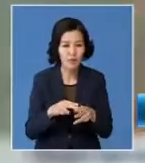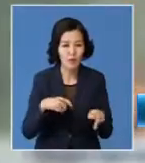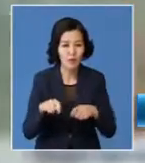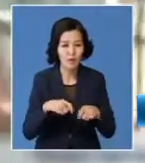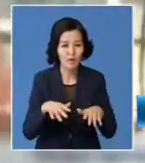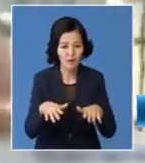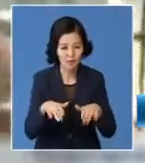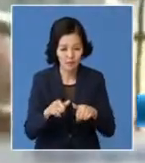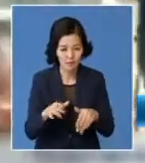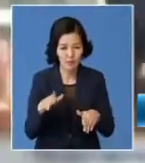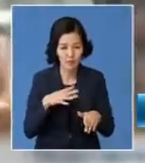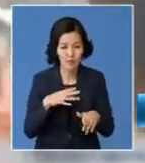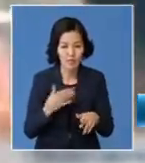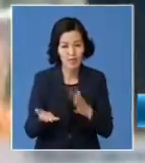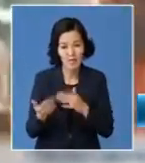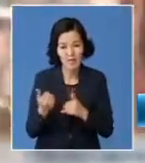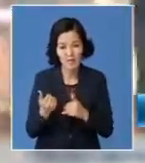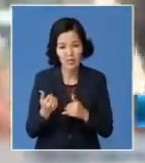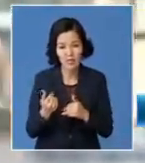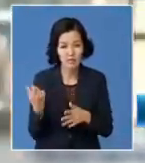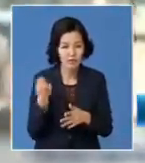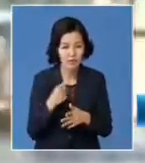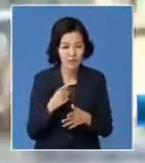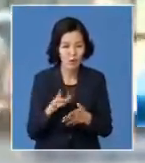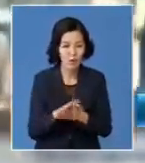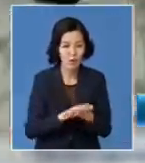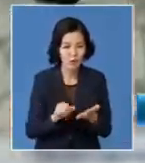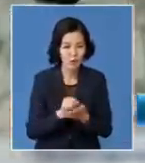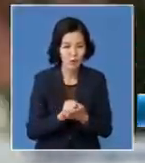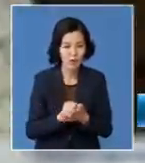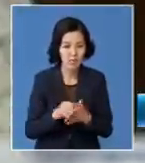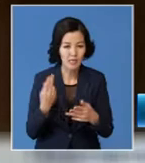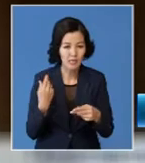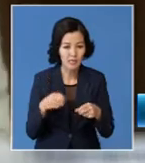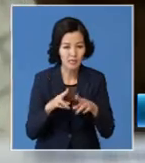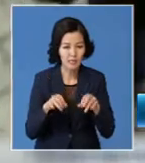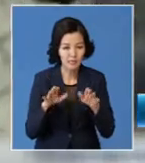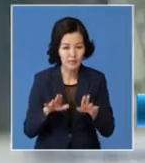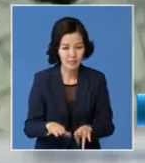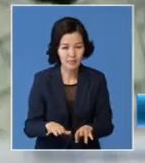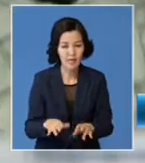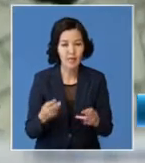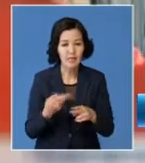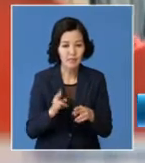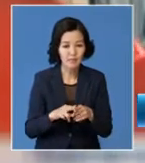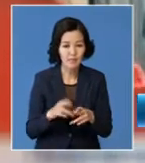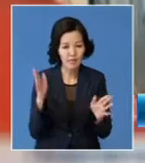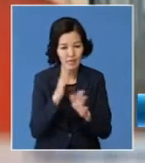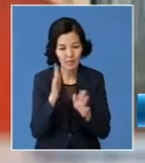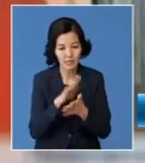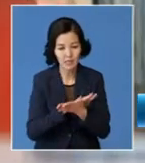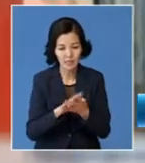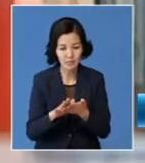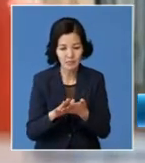признан контрафактным. Если раньше незаконный алкоголь уничтожали бульдозерами на специальных полигонах, теперь это делают экологически